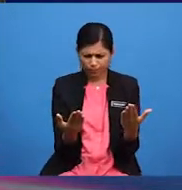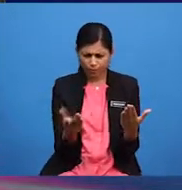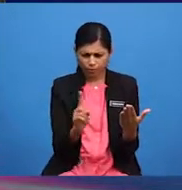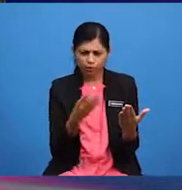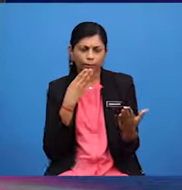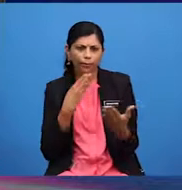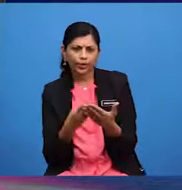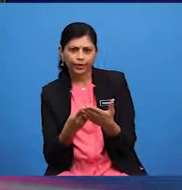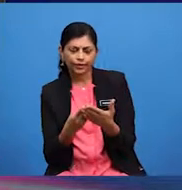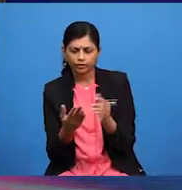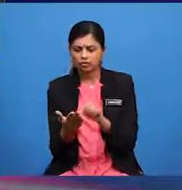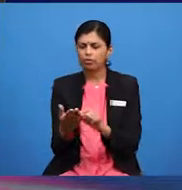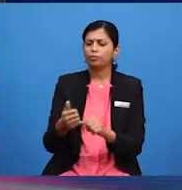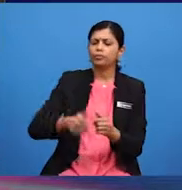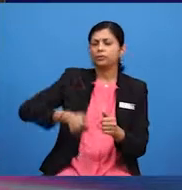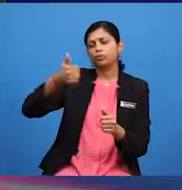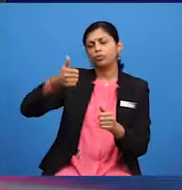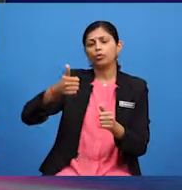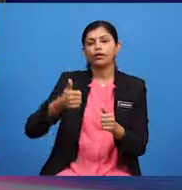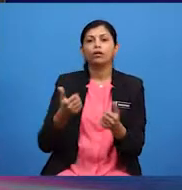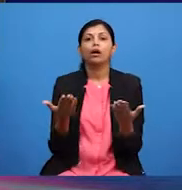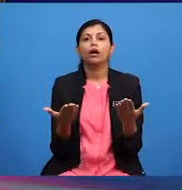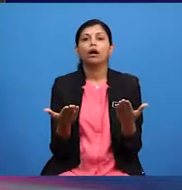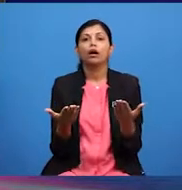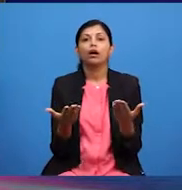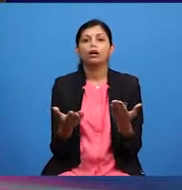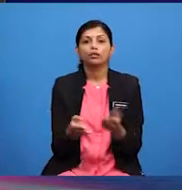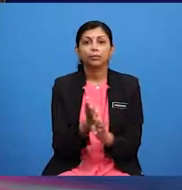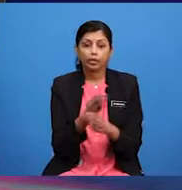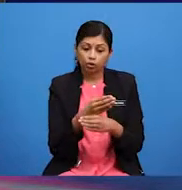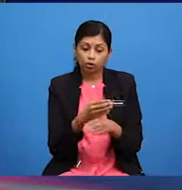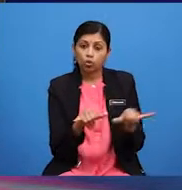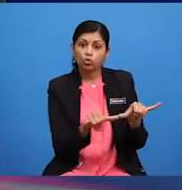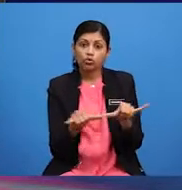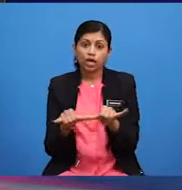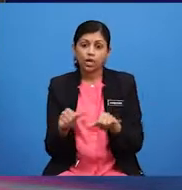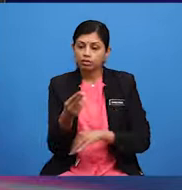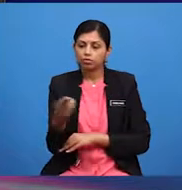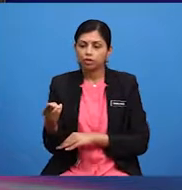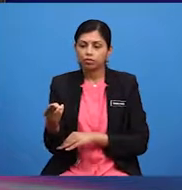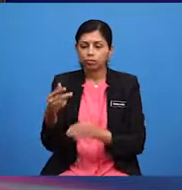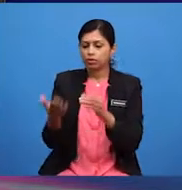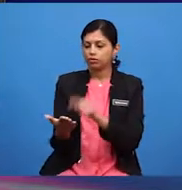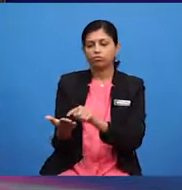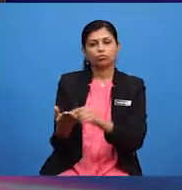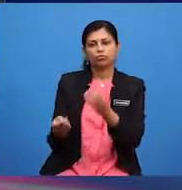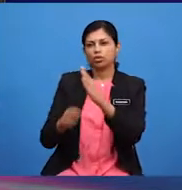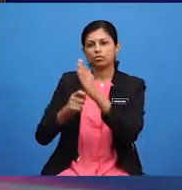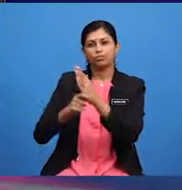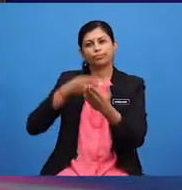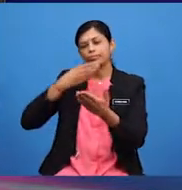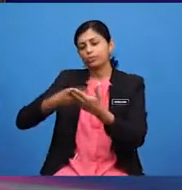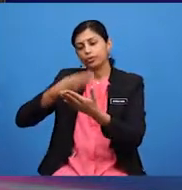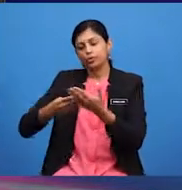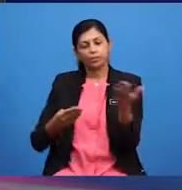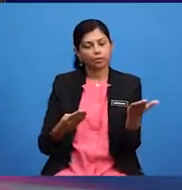atau trend, bentuk, saiz, bahan dan sebagainya. Jenis